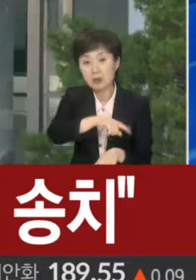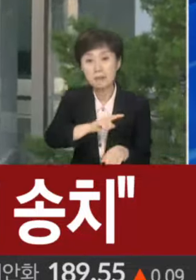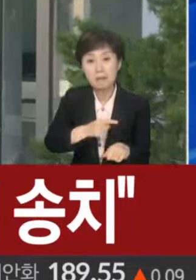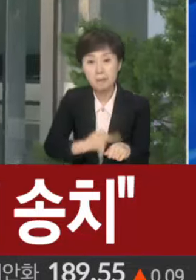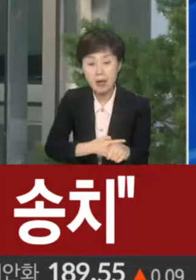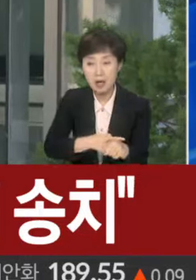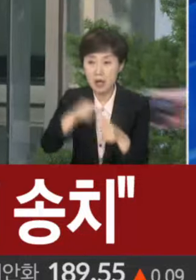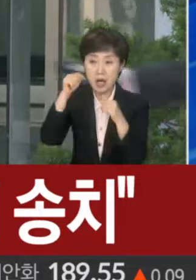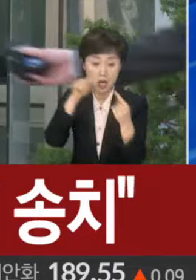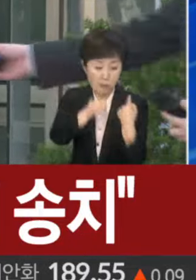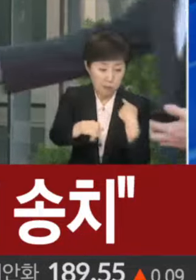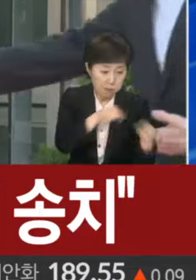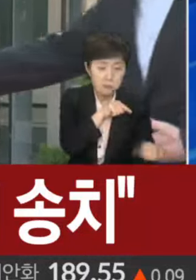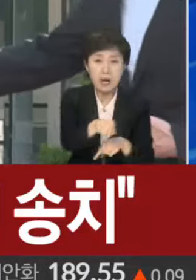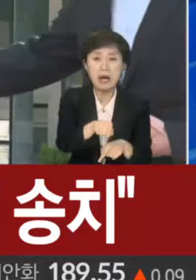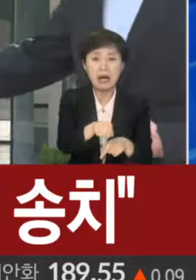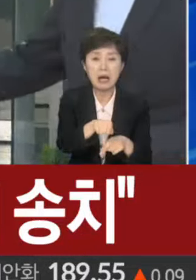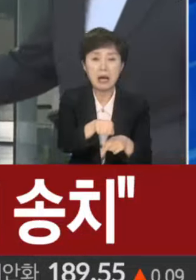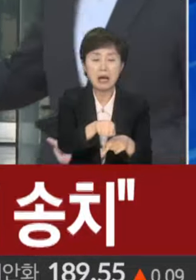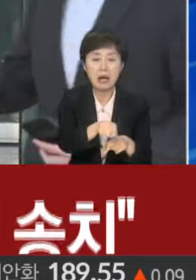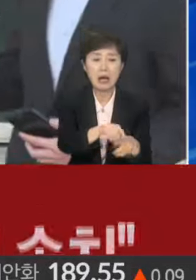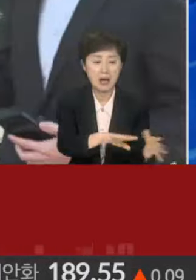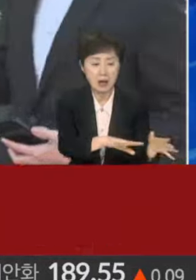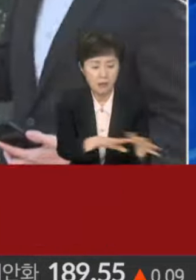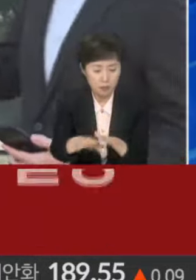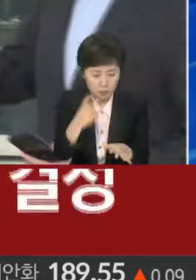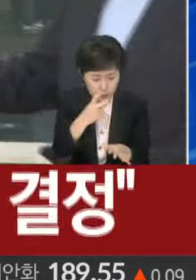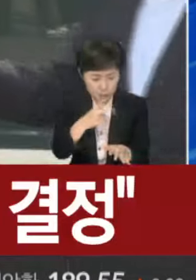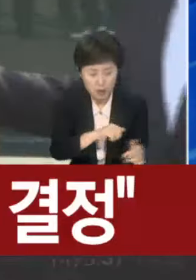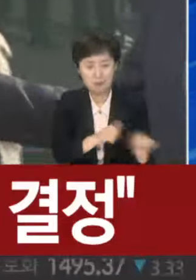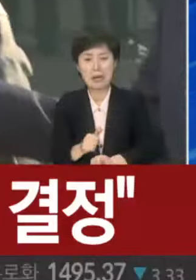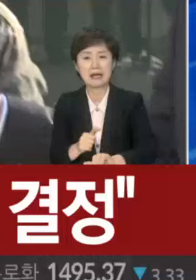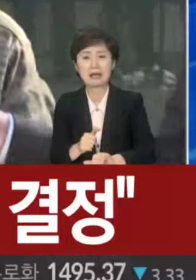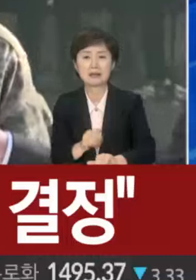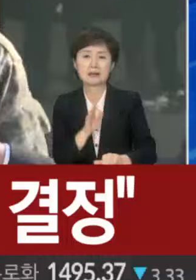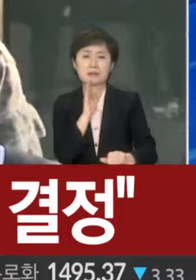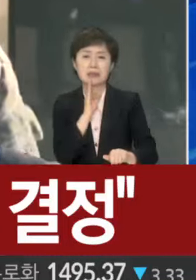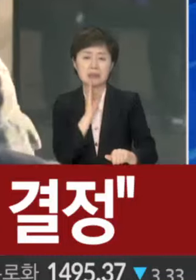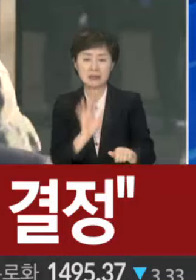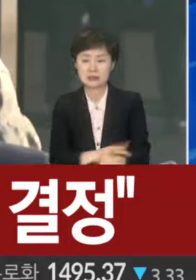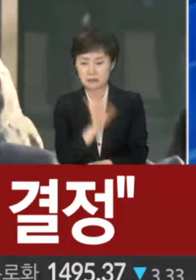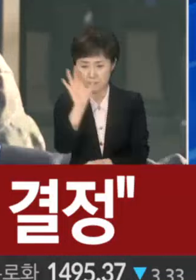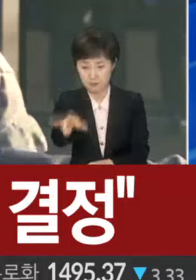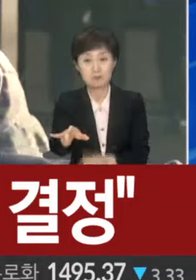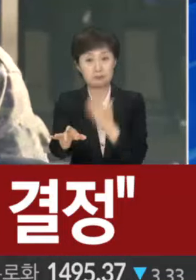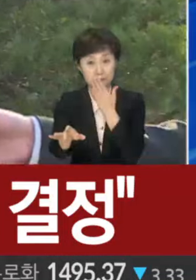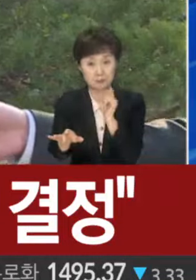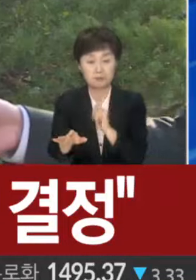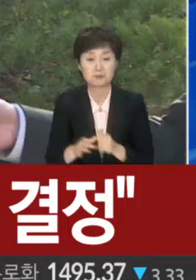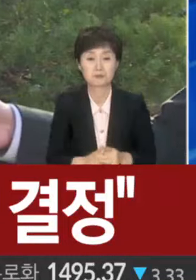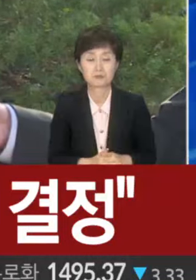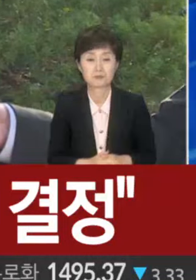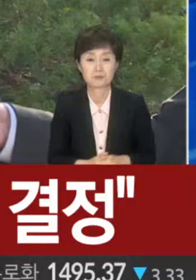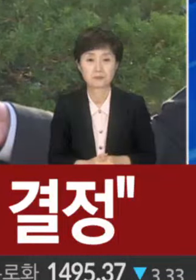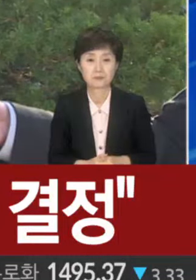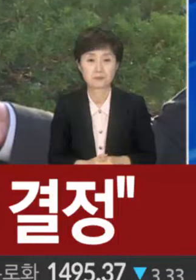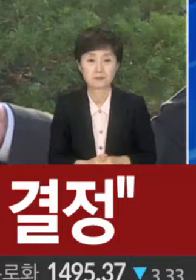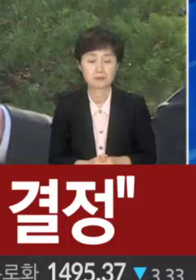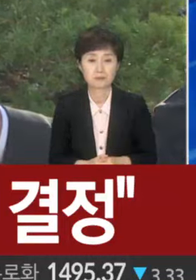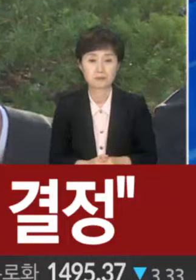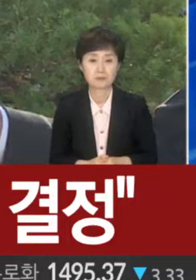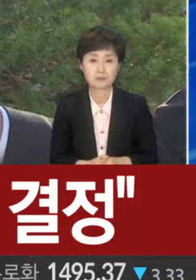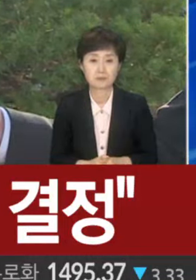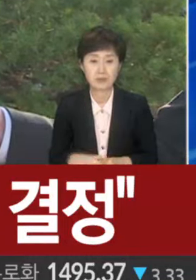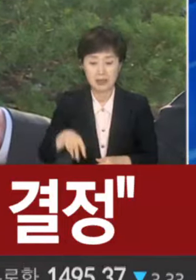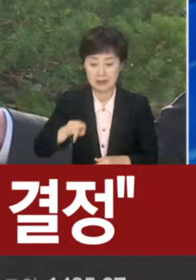어떤 지시가 내려가게끔 해서 이 사망 사건까지 발생하게 됐다는 책임을 물을 수가 있다라고 판단을 한 것 같거든요. 바로 이